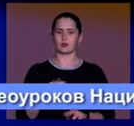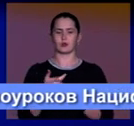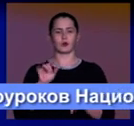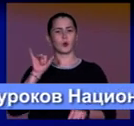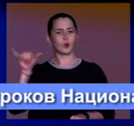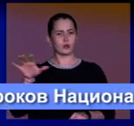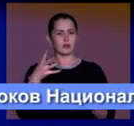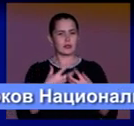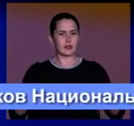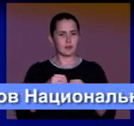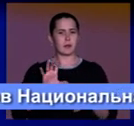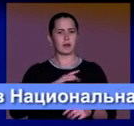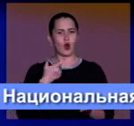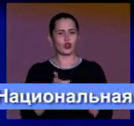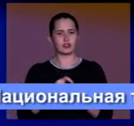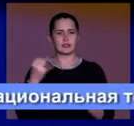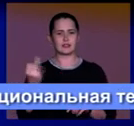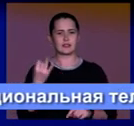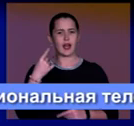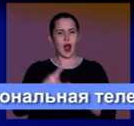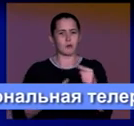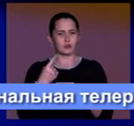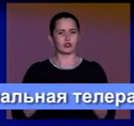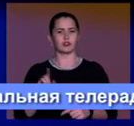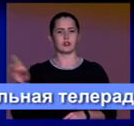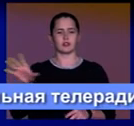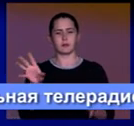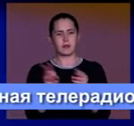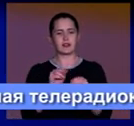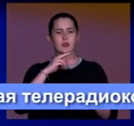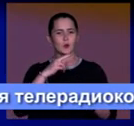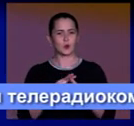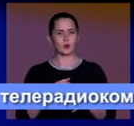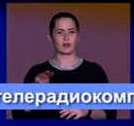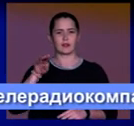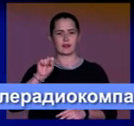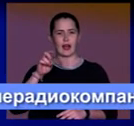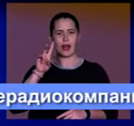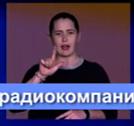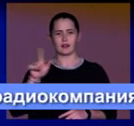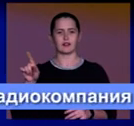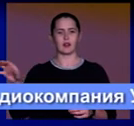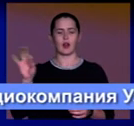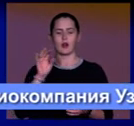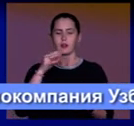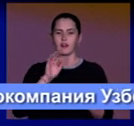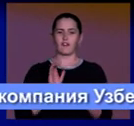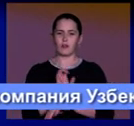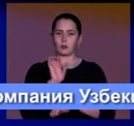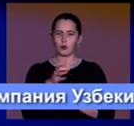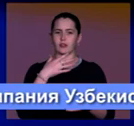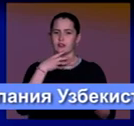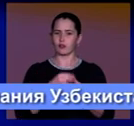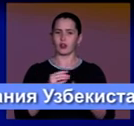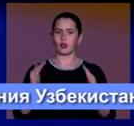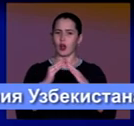интересный обычай не на съесть сестрой таней выпускали домашний рукописный журнал в